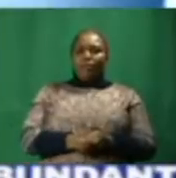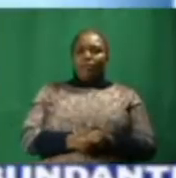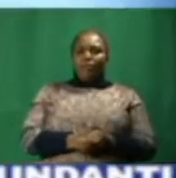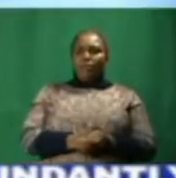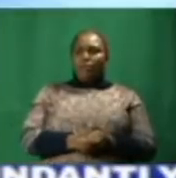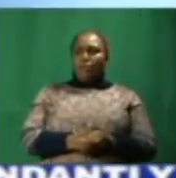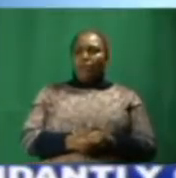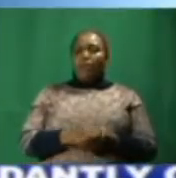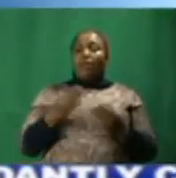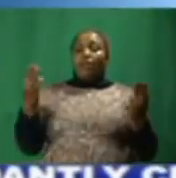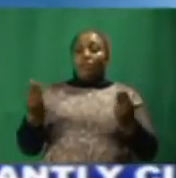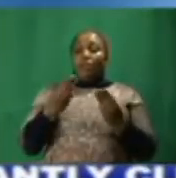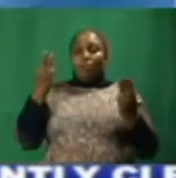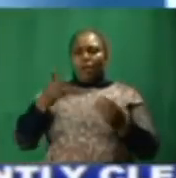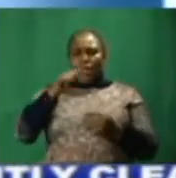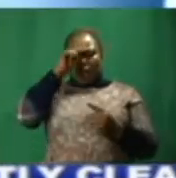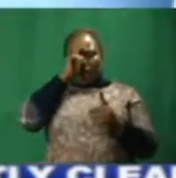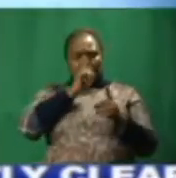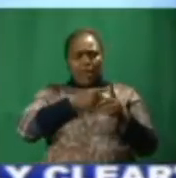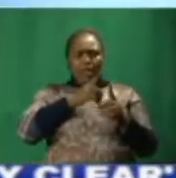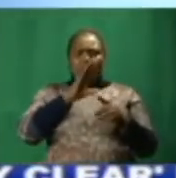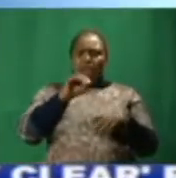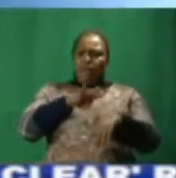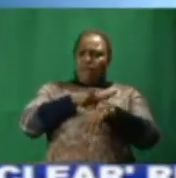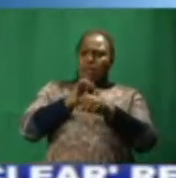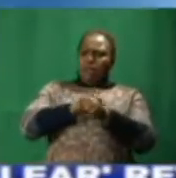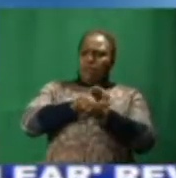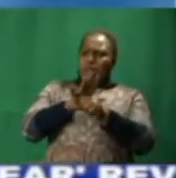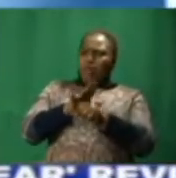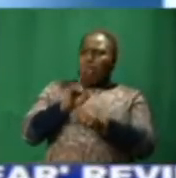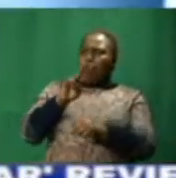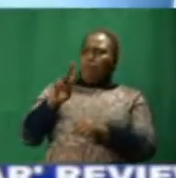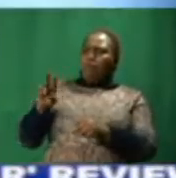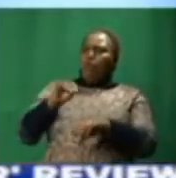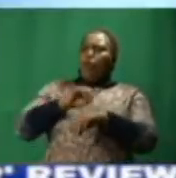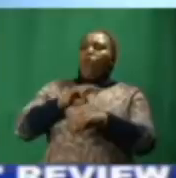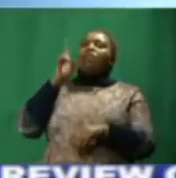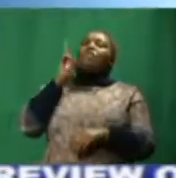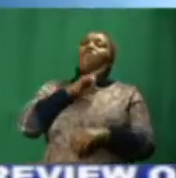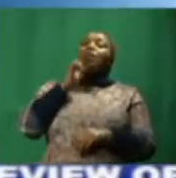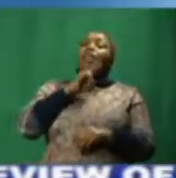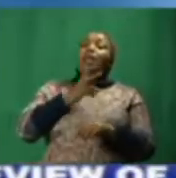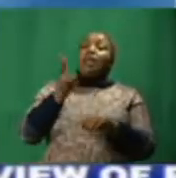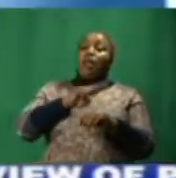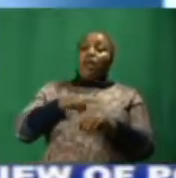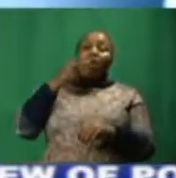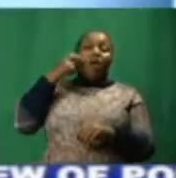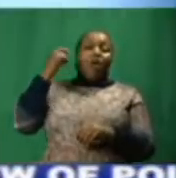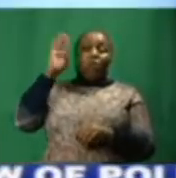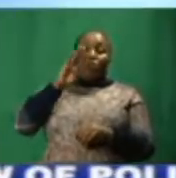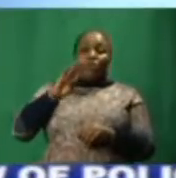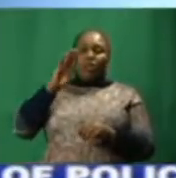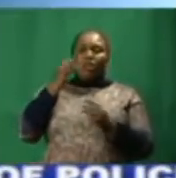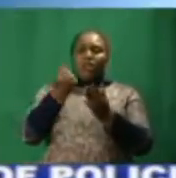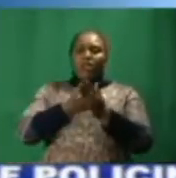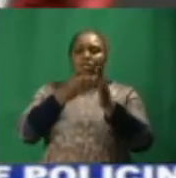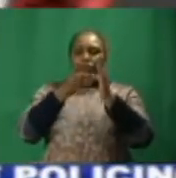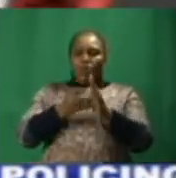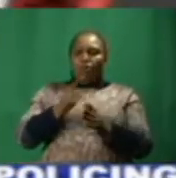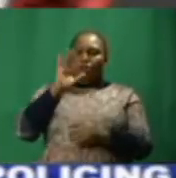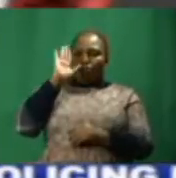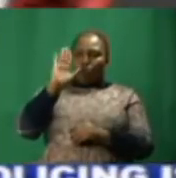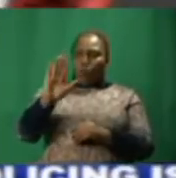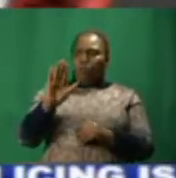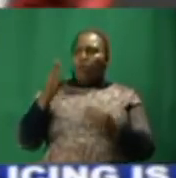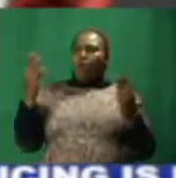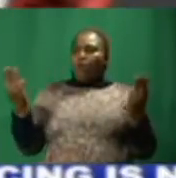basolakala ukuthi banalomkhuhlane batholakala ngalesihlanu lase lelive leBotswana lithatha sincumo sokuthi limise